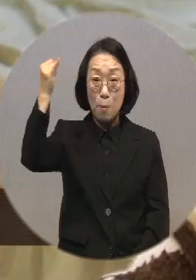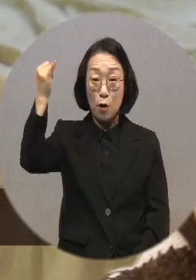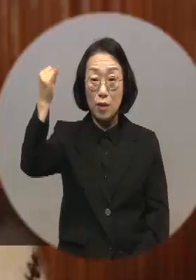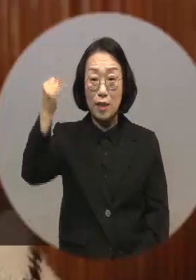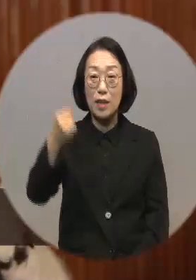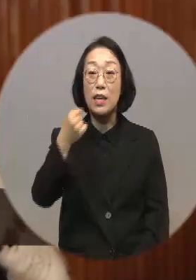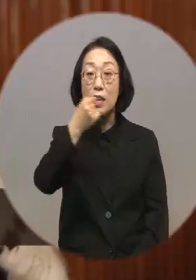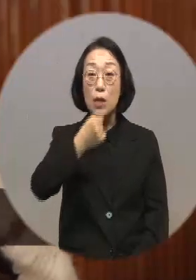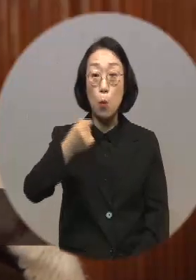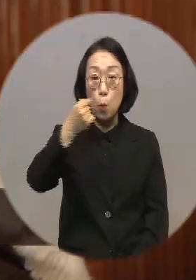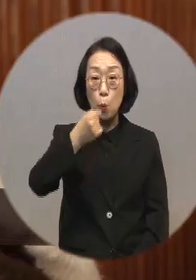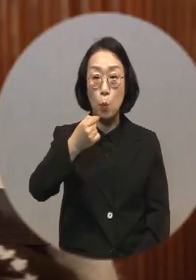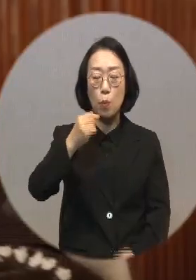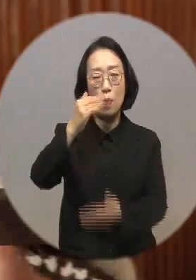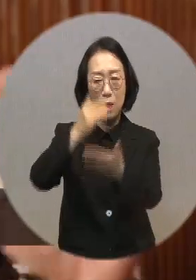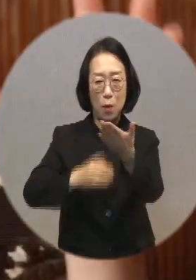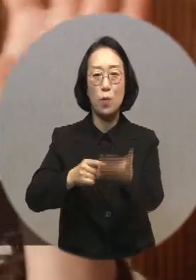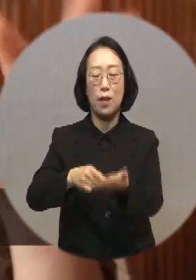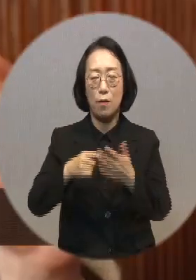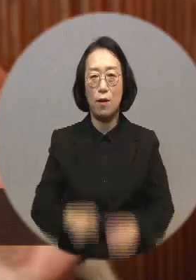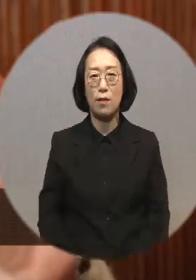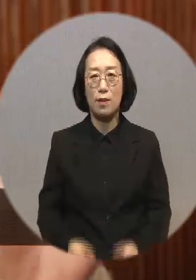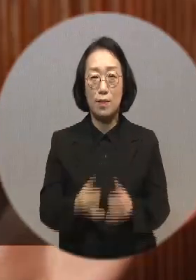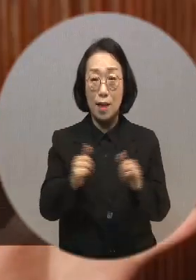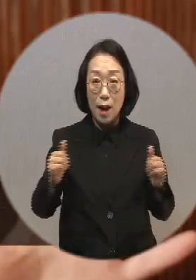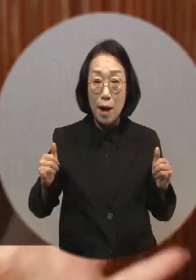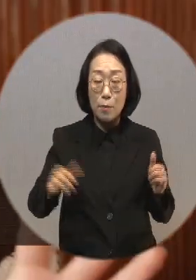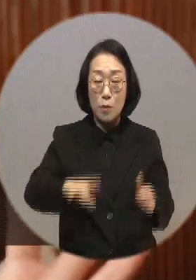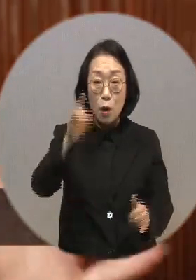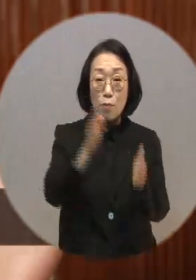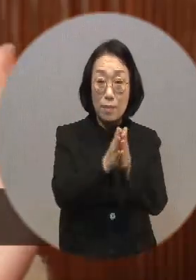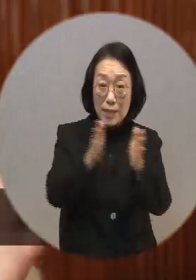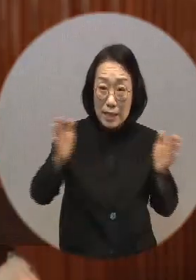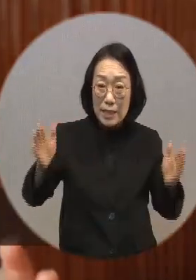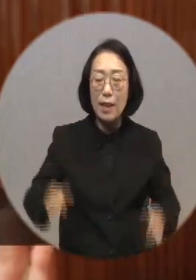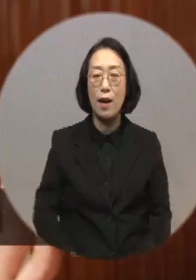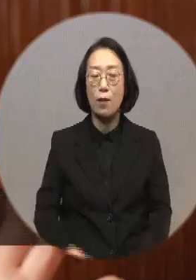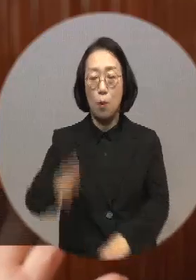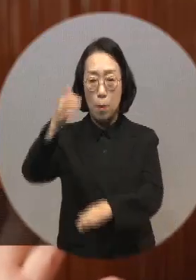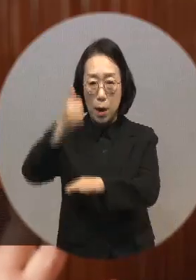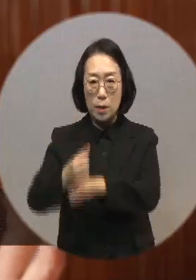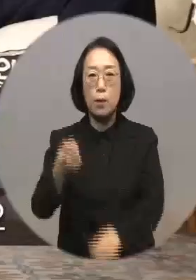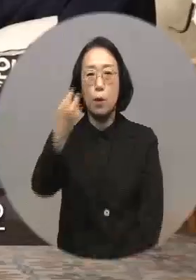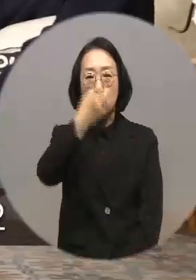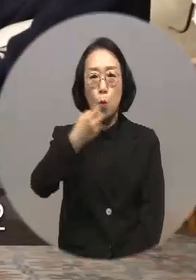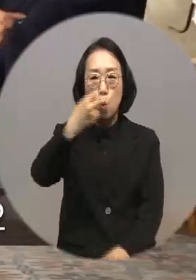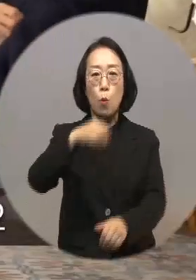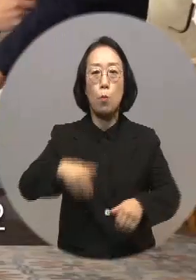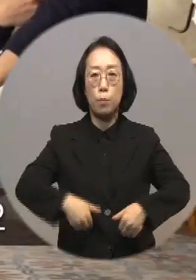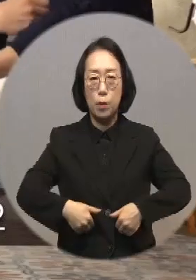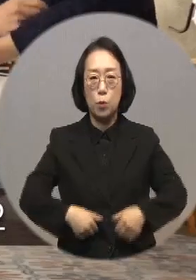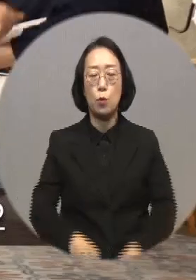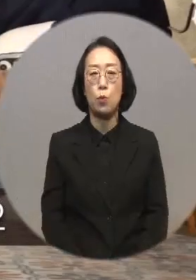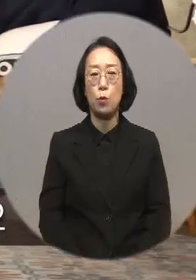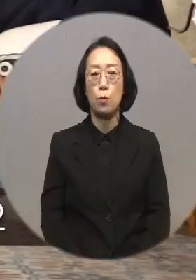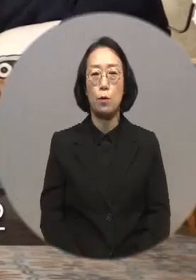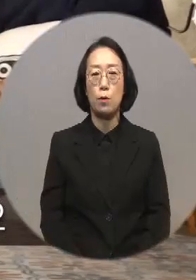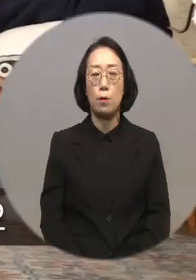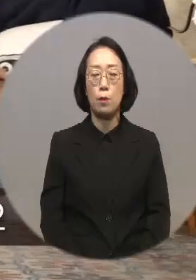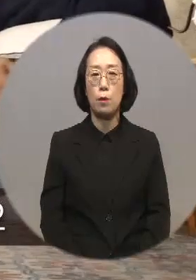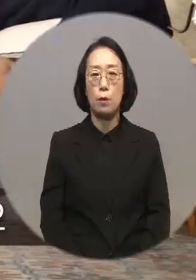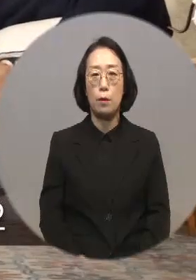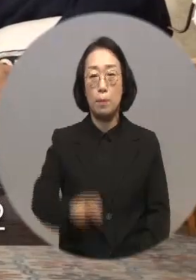이론. 네. 어떻게 보면 인간의 삶의 시작과 끝에는 돌봄이 너무 필수적인 것 같아요. 그래서 인류학자